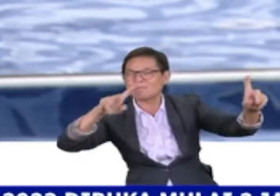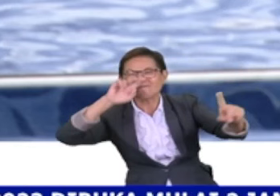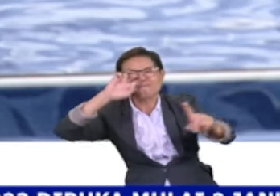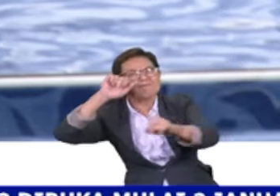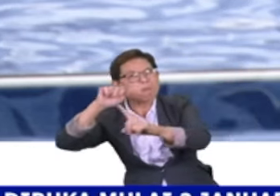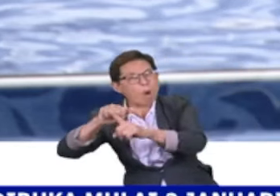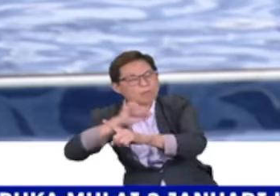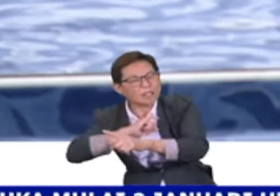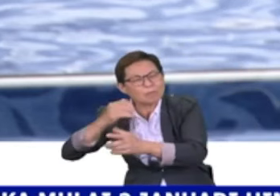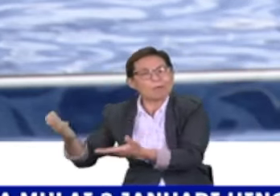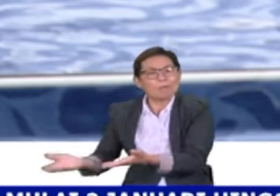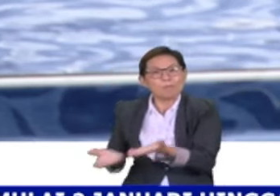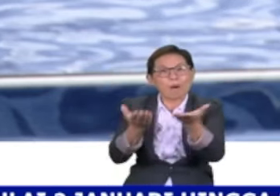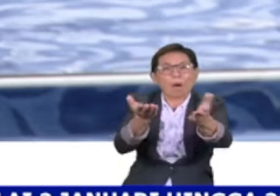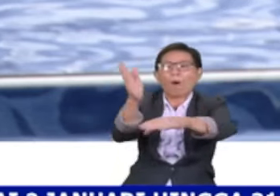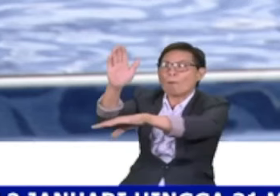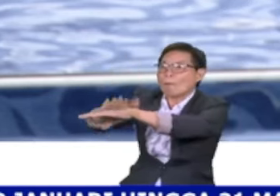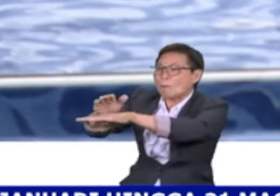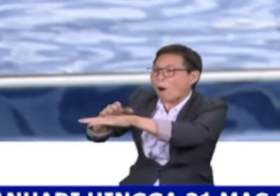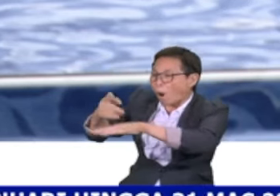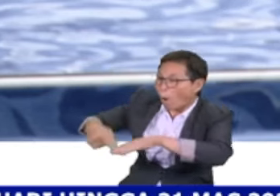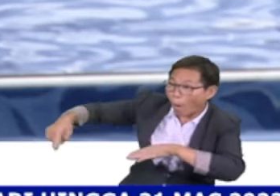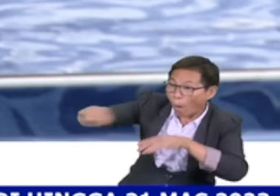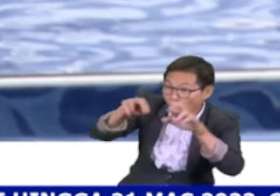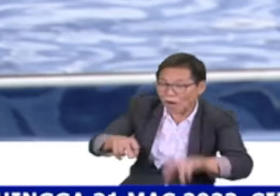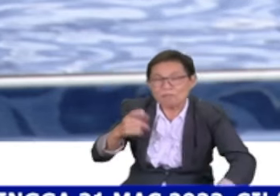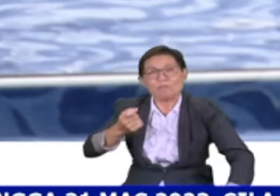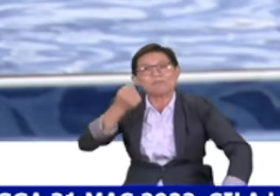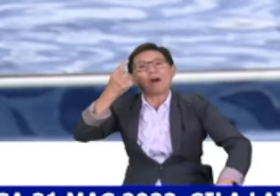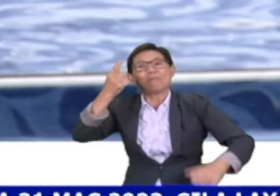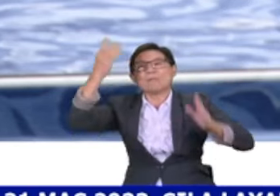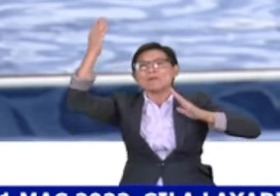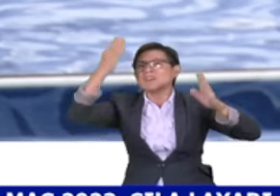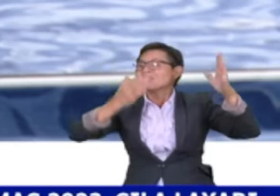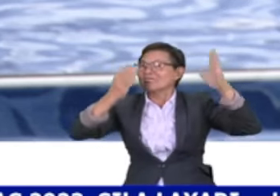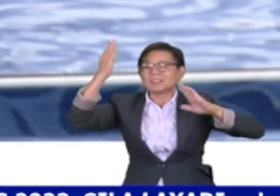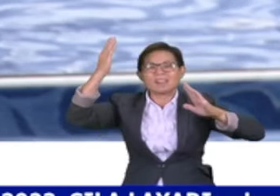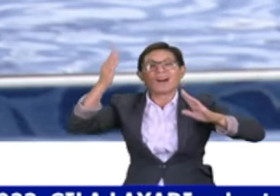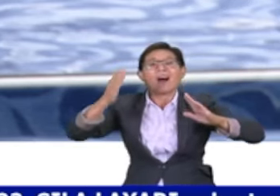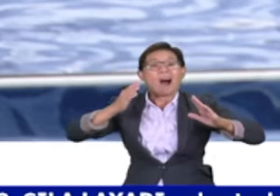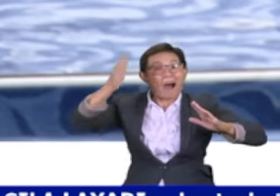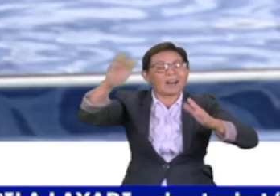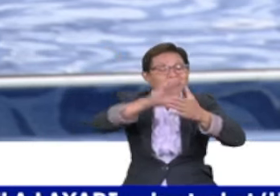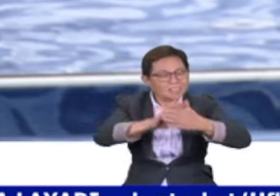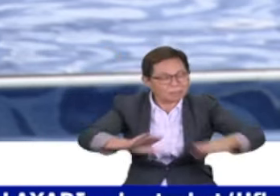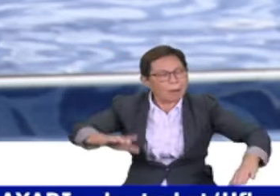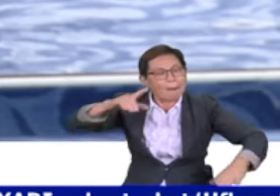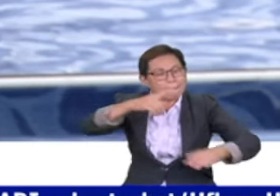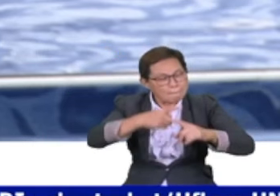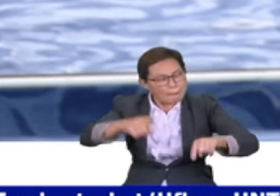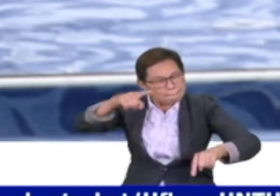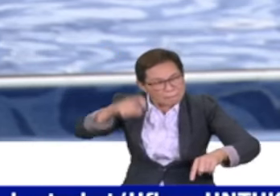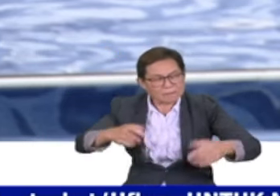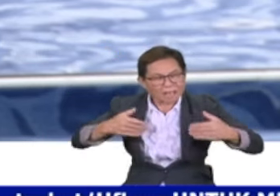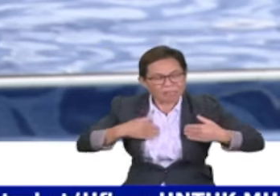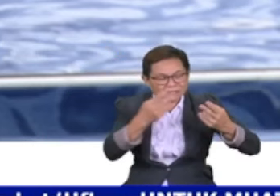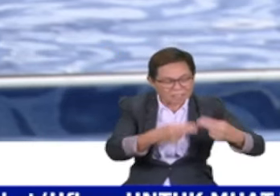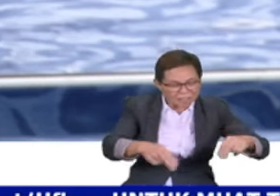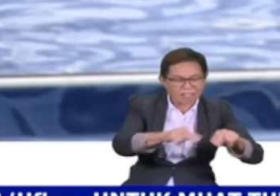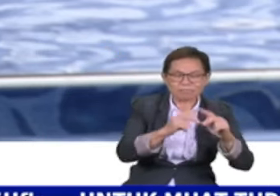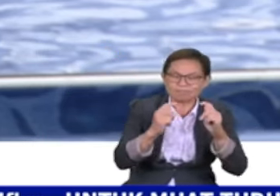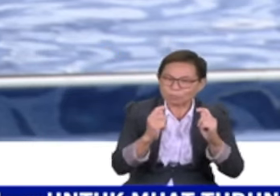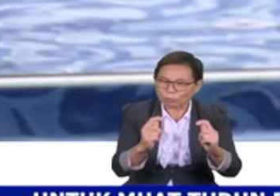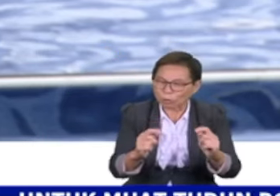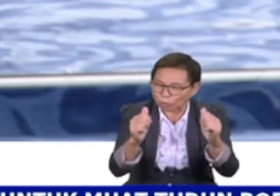Saya nak bawa, nak ajak rakyat faham bahawa negara tidak boleh selamat tanpa nilai, tanpa tata